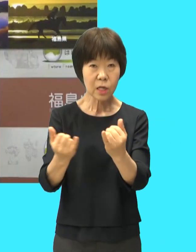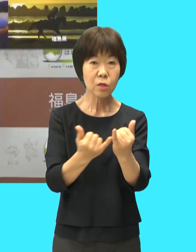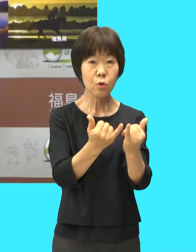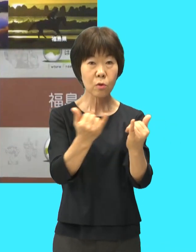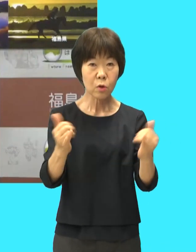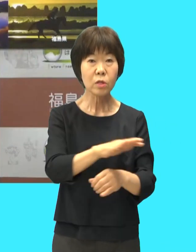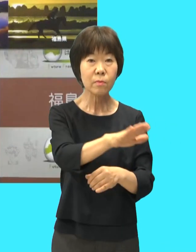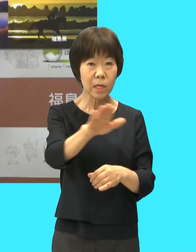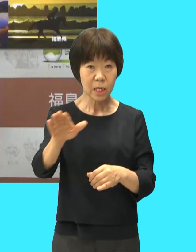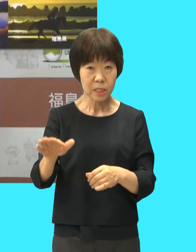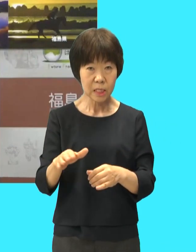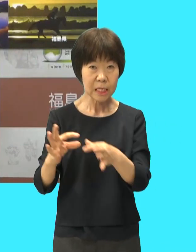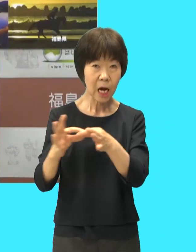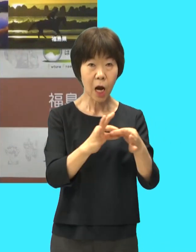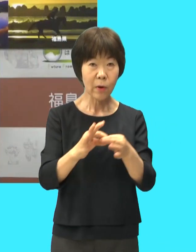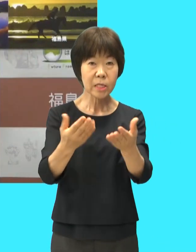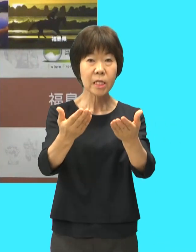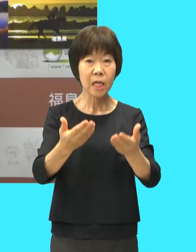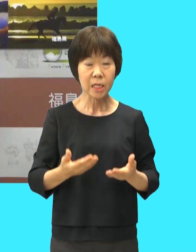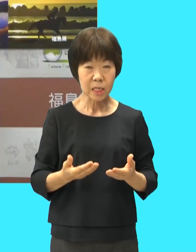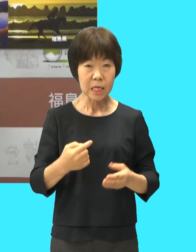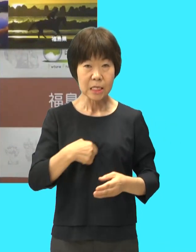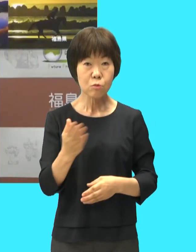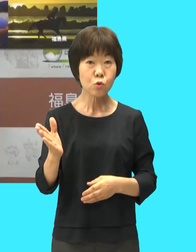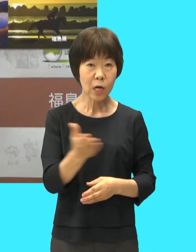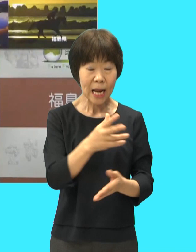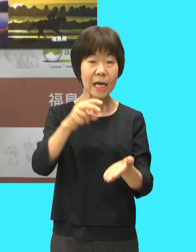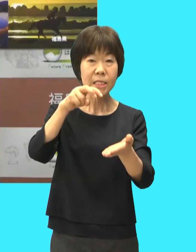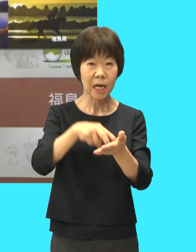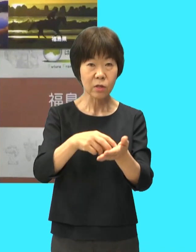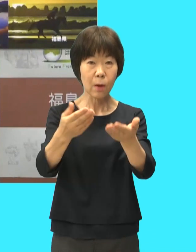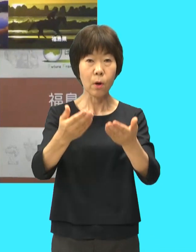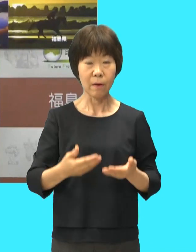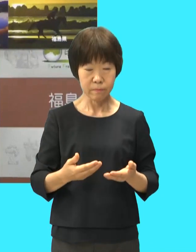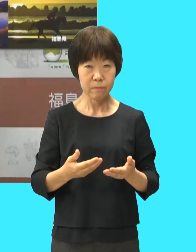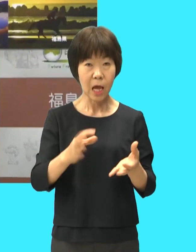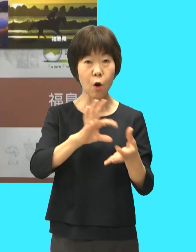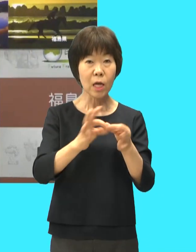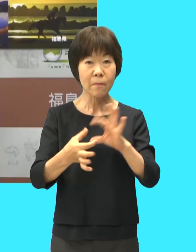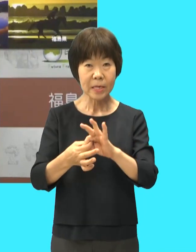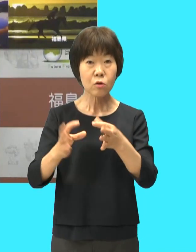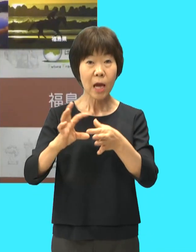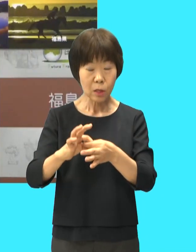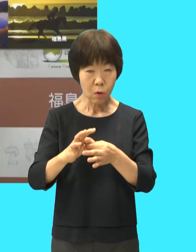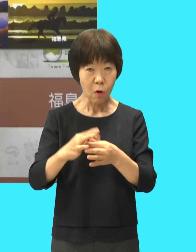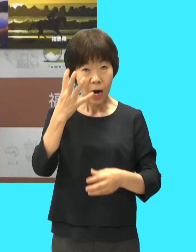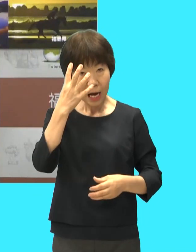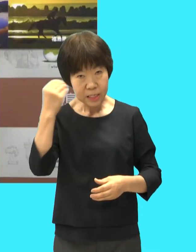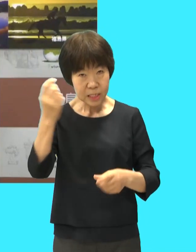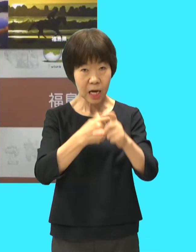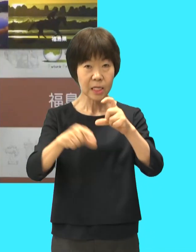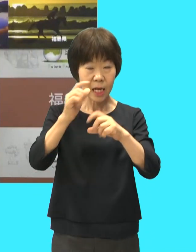皆さんに関わっていただき自ら参加をしていただくことでオリンピックへの関心がさらに